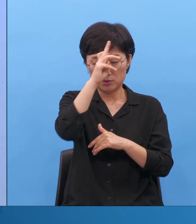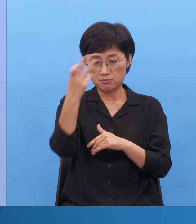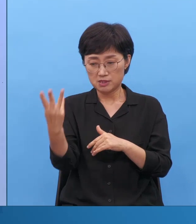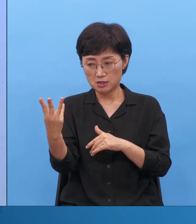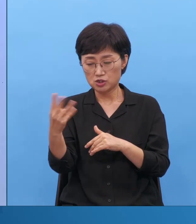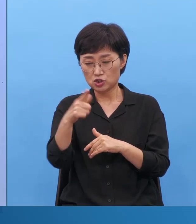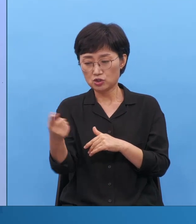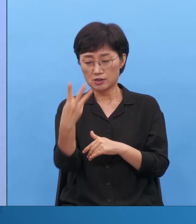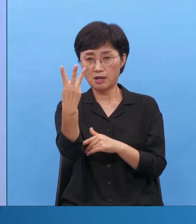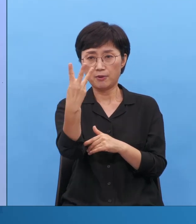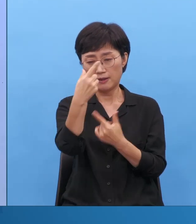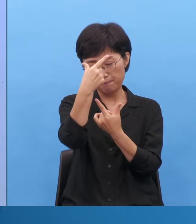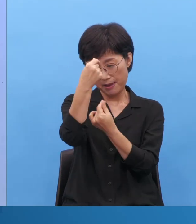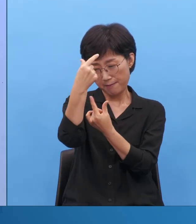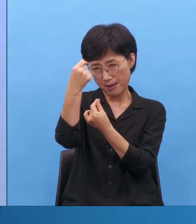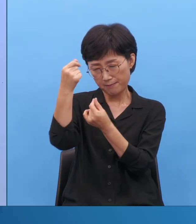하나님은